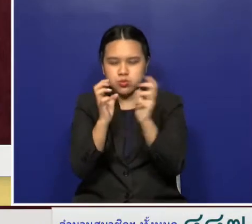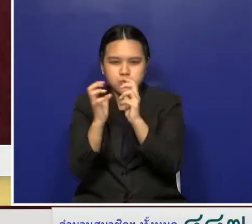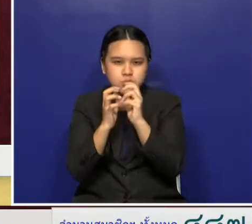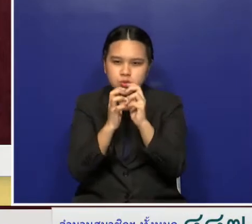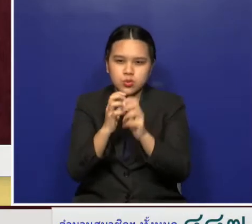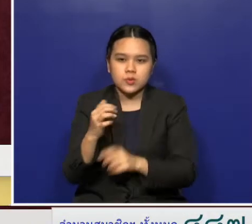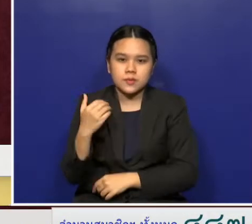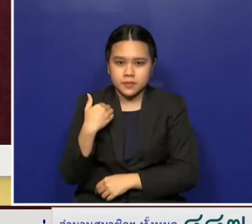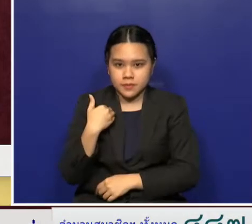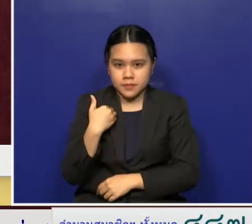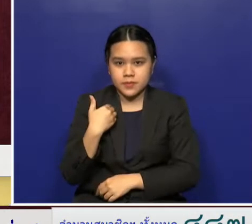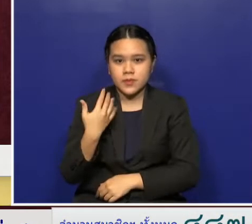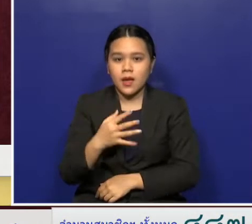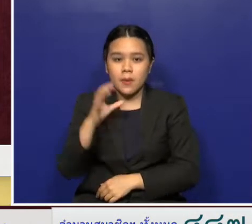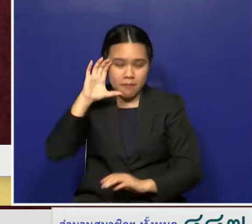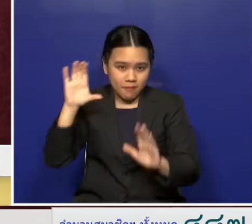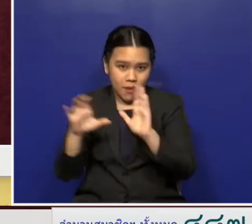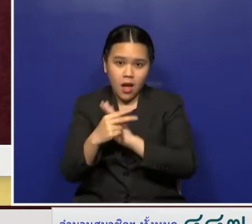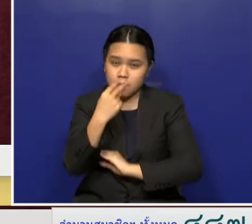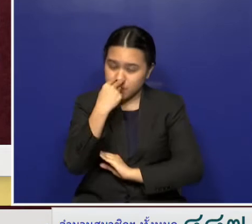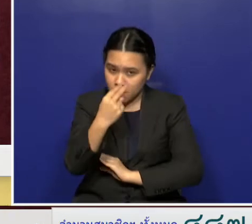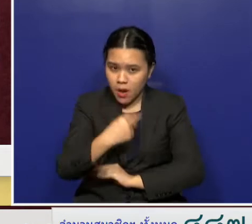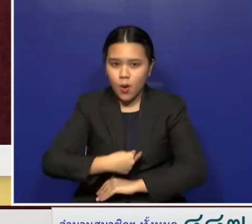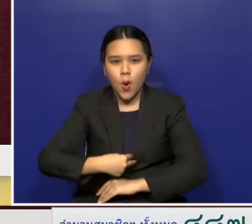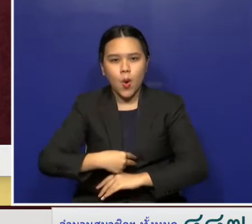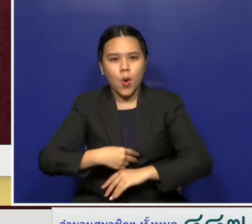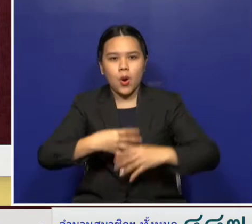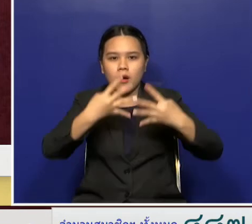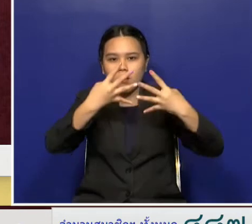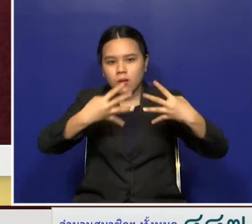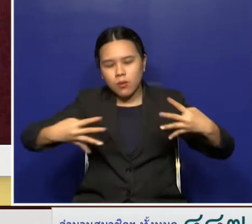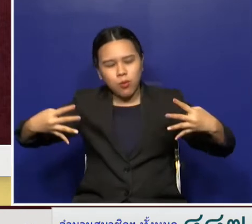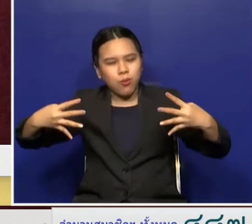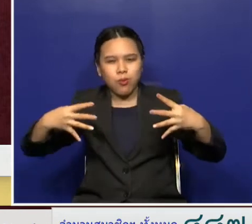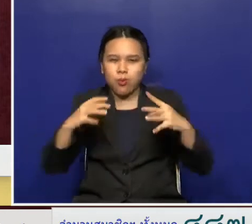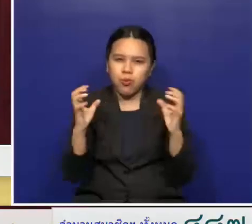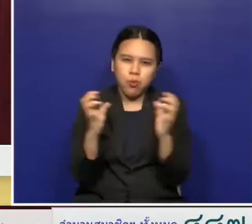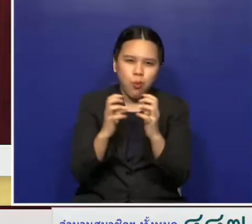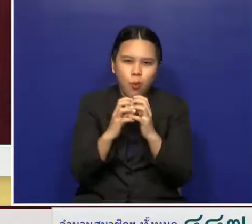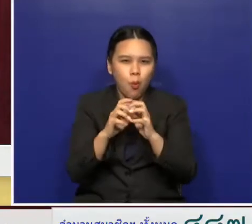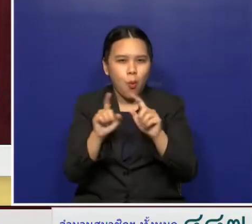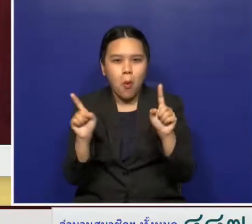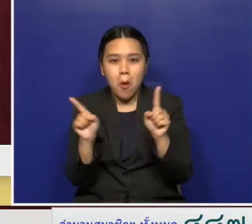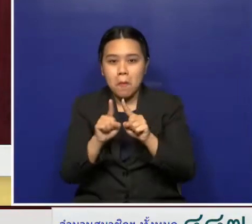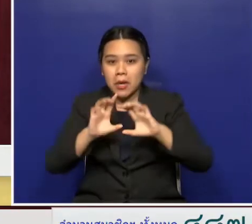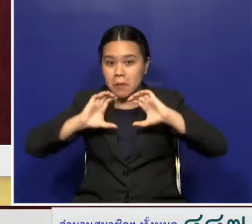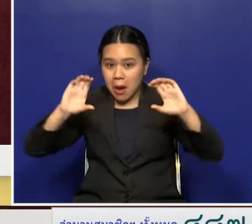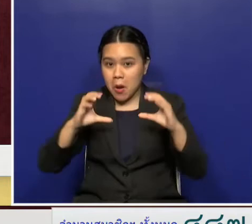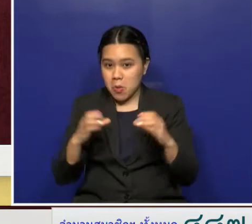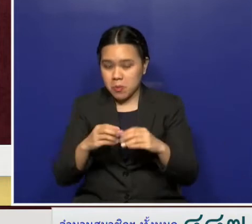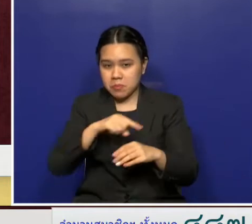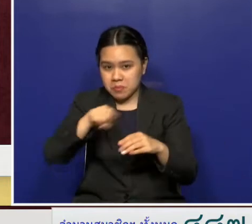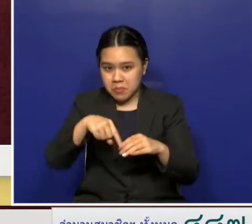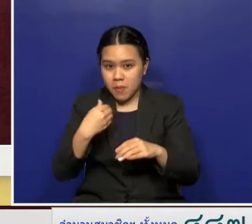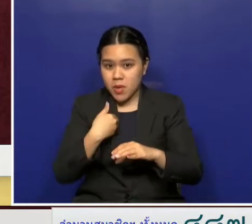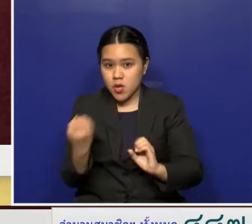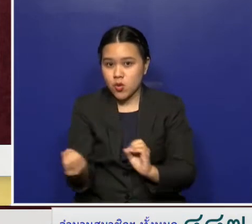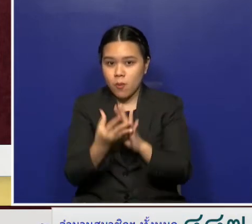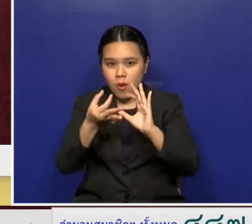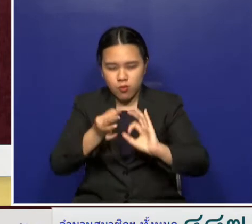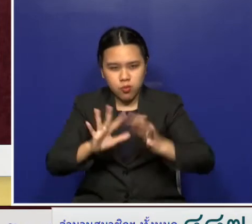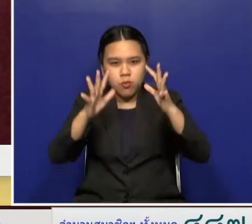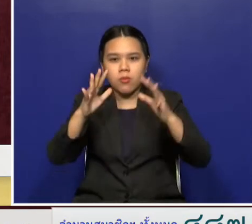ะ